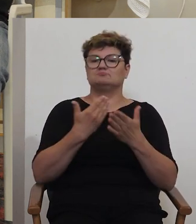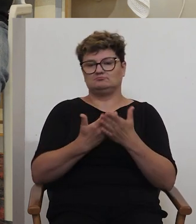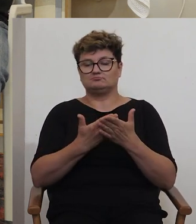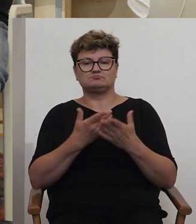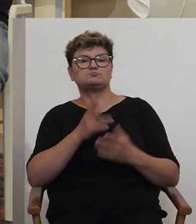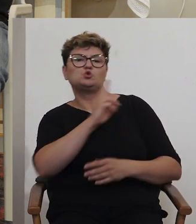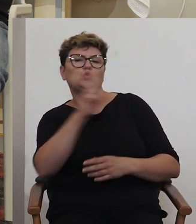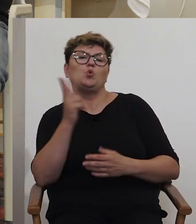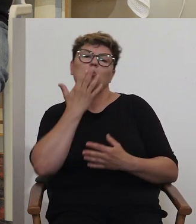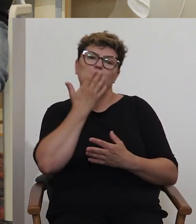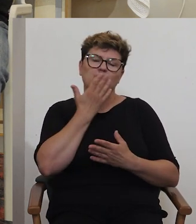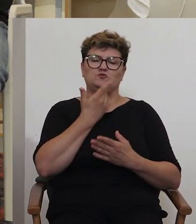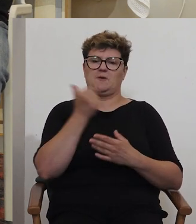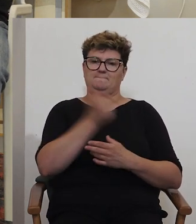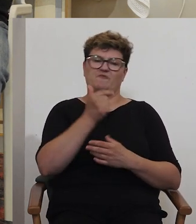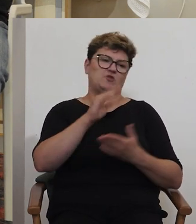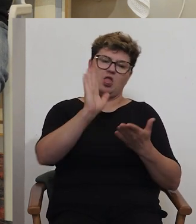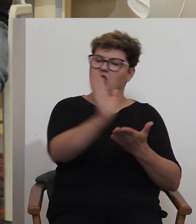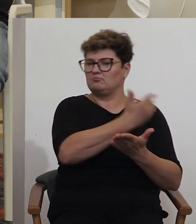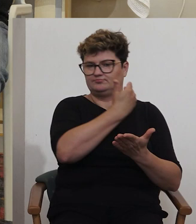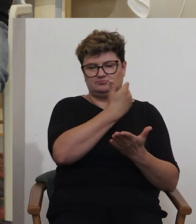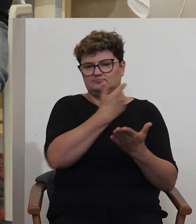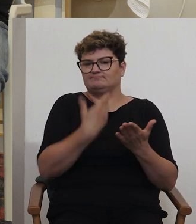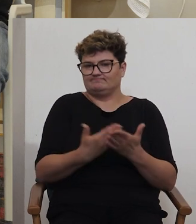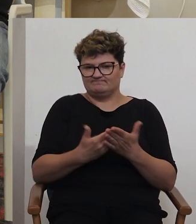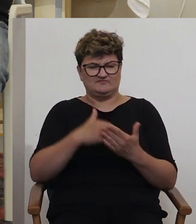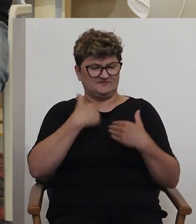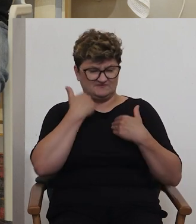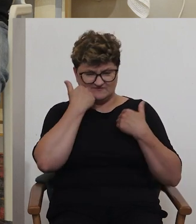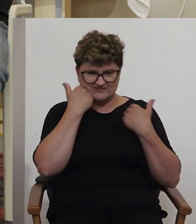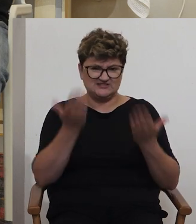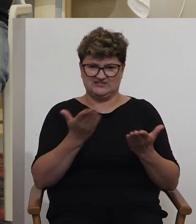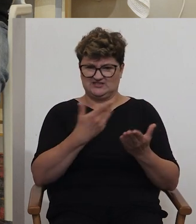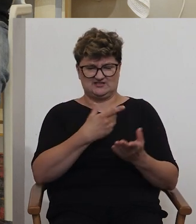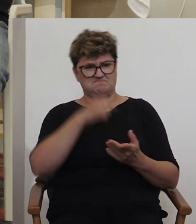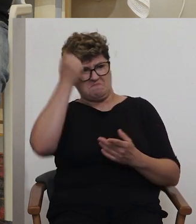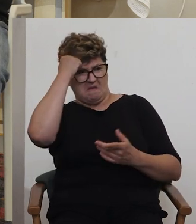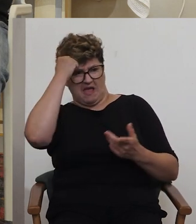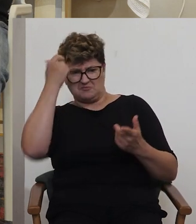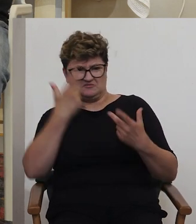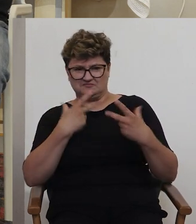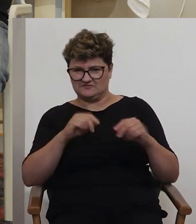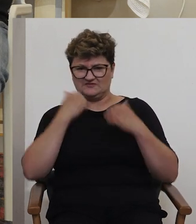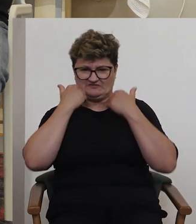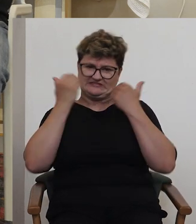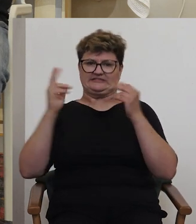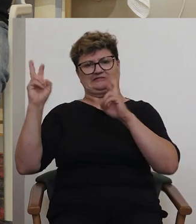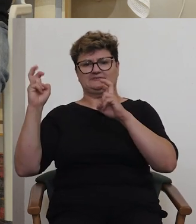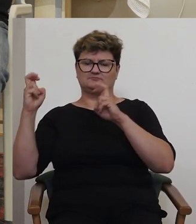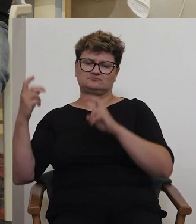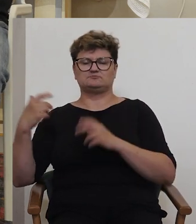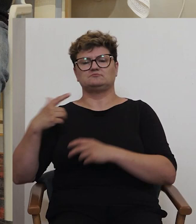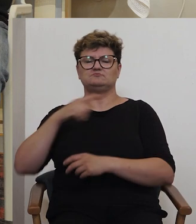jedne osoby uważają, że powinien zostać usunięty, ponieważ jest haniebną pamiątką tak zwanych wyzwolicieli, czyli